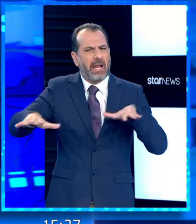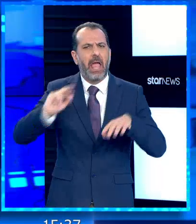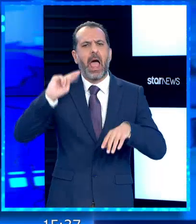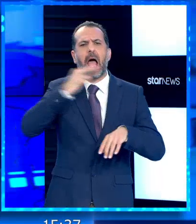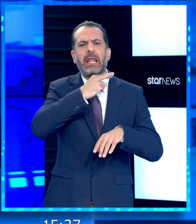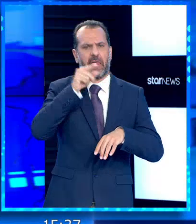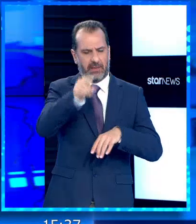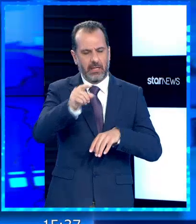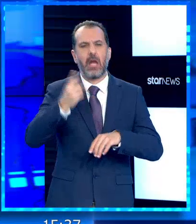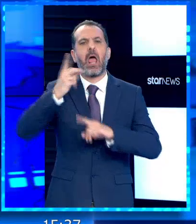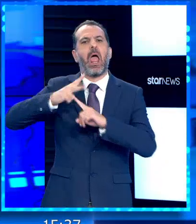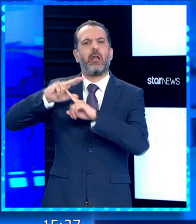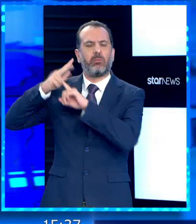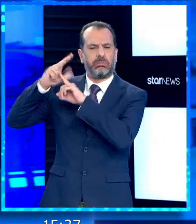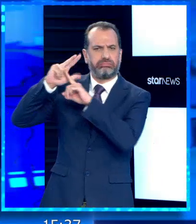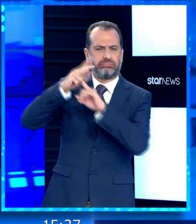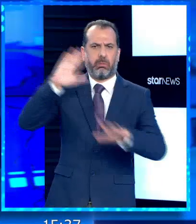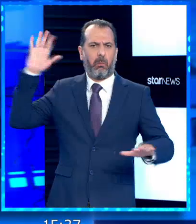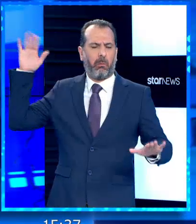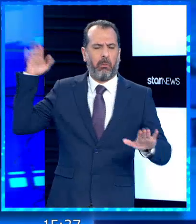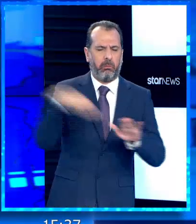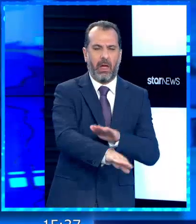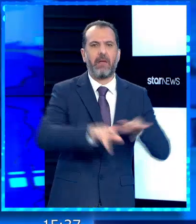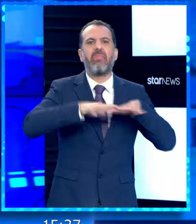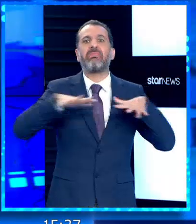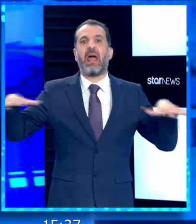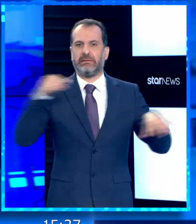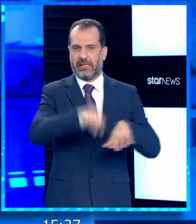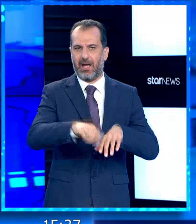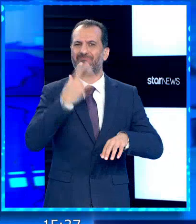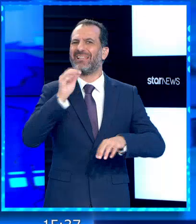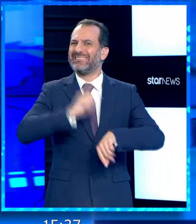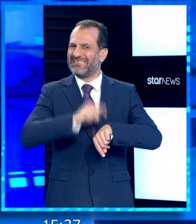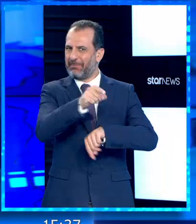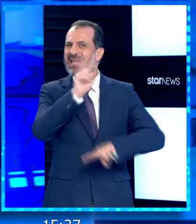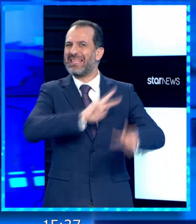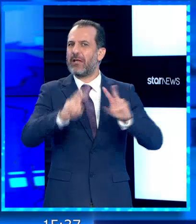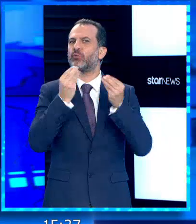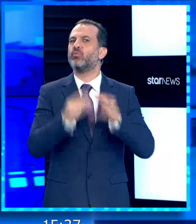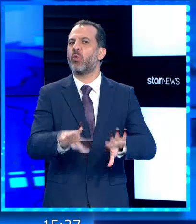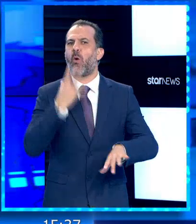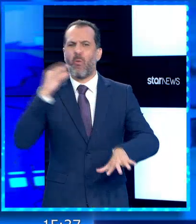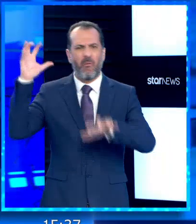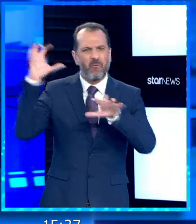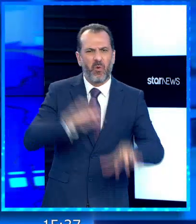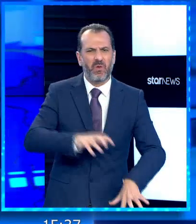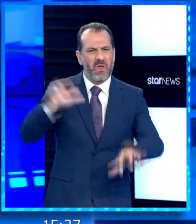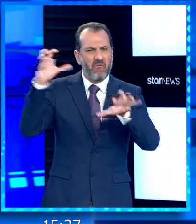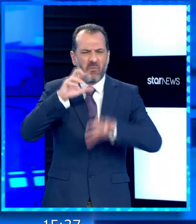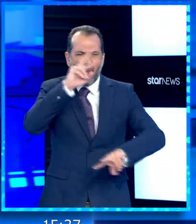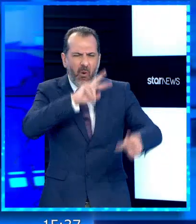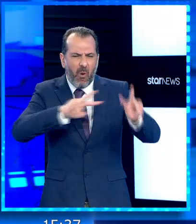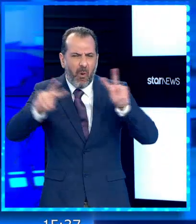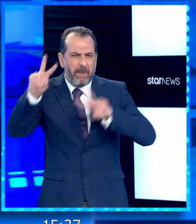παραλία Χλάδι της Εύβοιας. Η πτήση γινόταν υπό αντίξωες καιρικές συνθήκες και εν μέσω συνεχούς βροχόπτωσης. Ο πιλότος ήταν